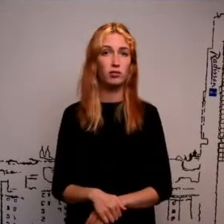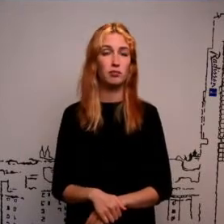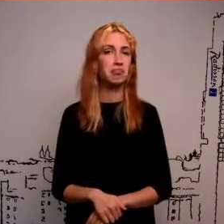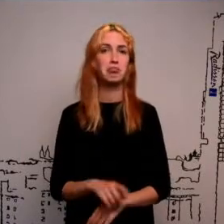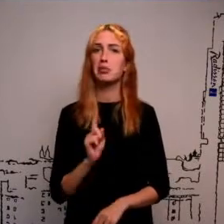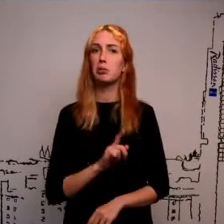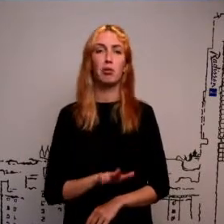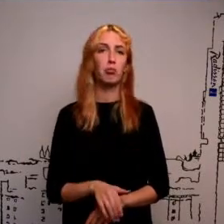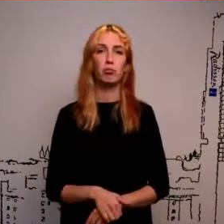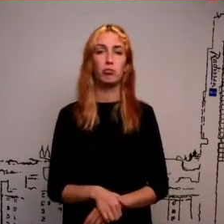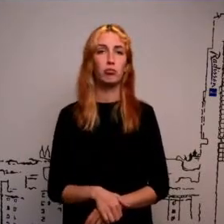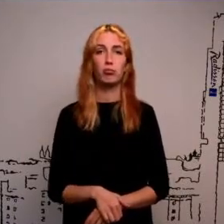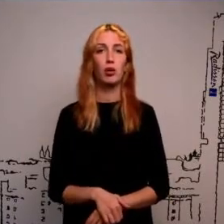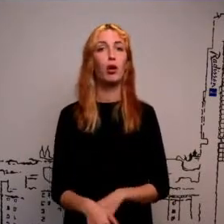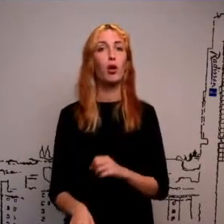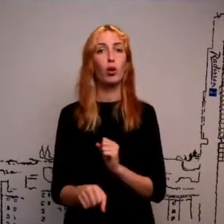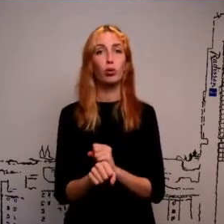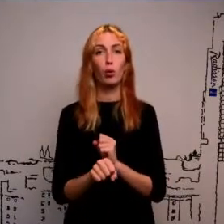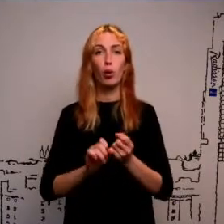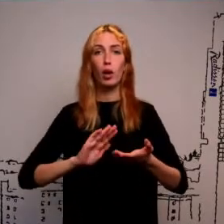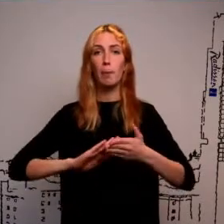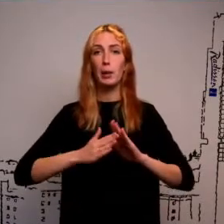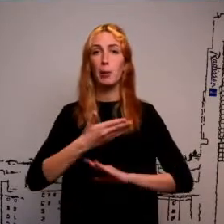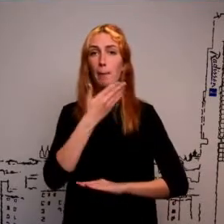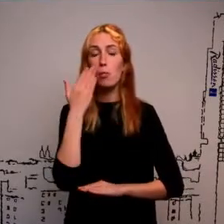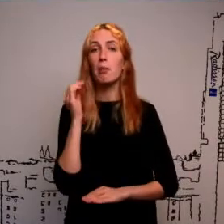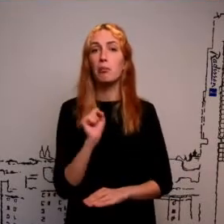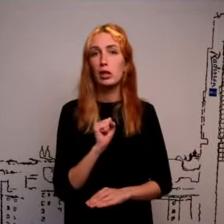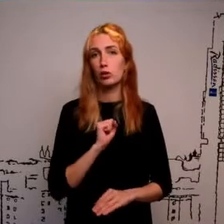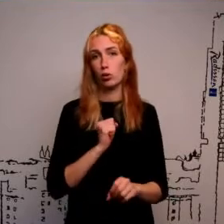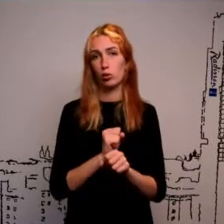Ei pea. Töölepingut ei ole, sest et ei ole töösuhet.